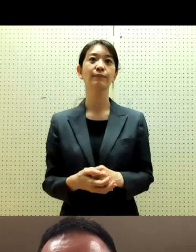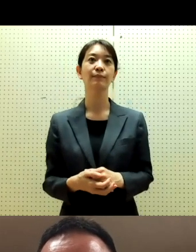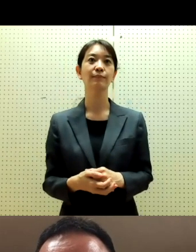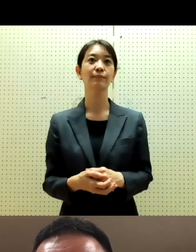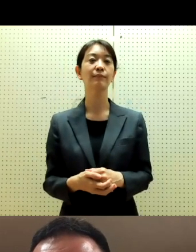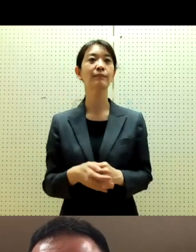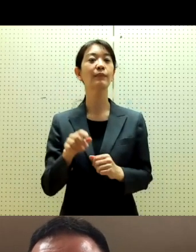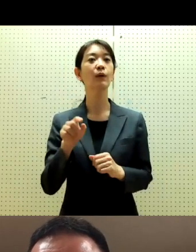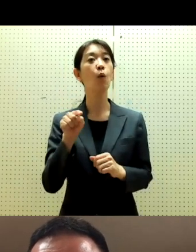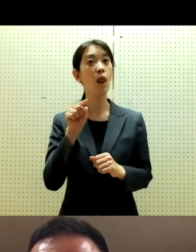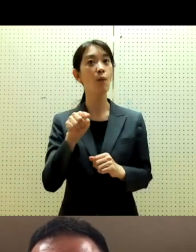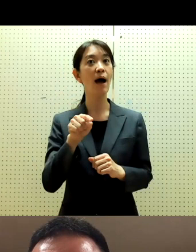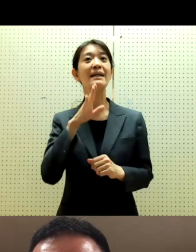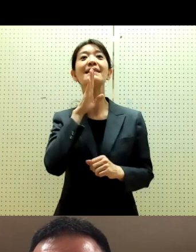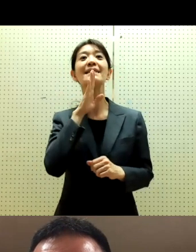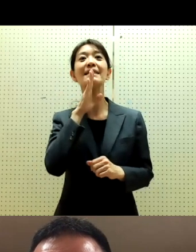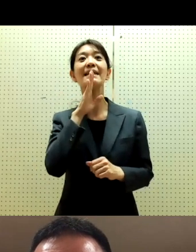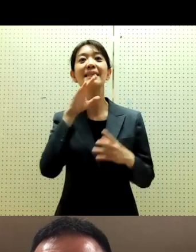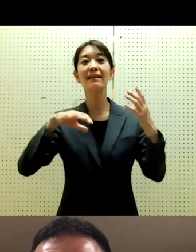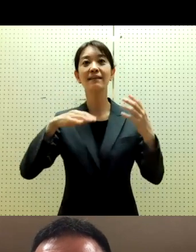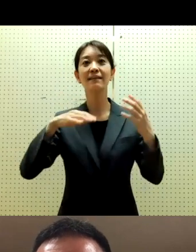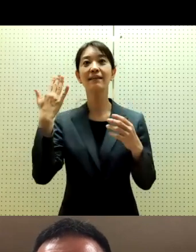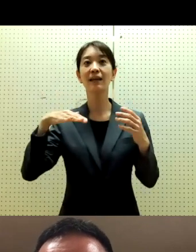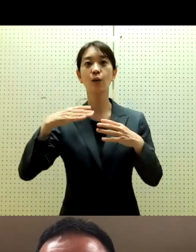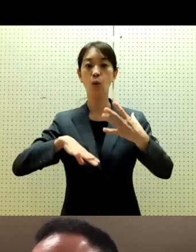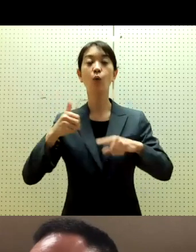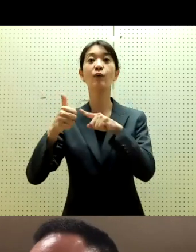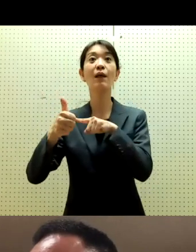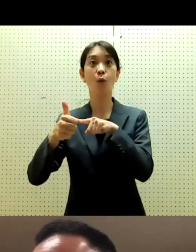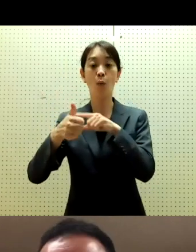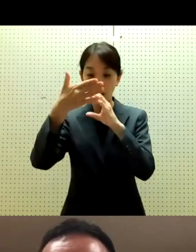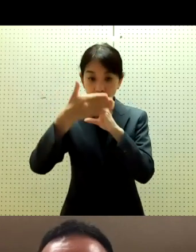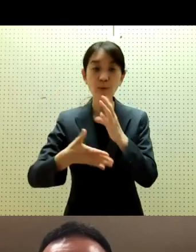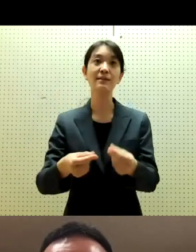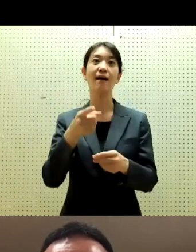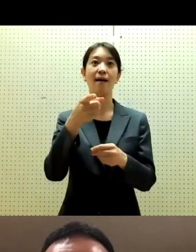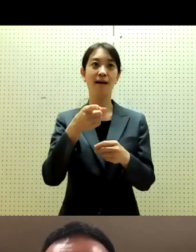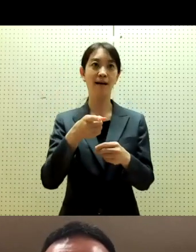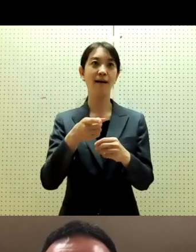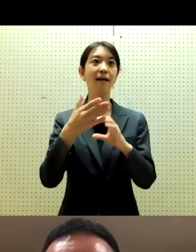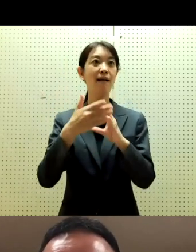これは実際に生徒が撮影した顕微鏡の様子です。